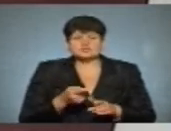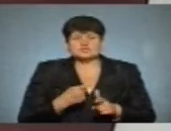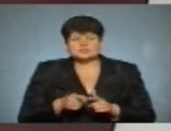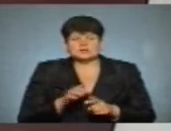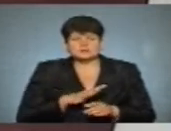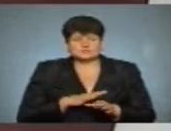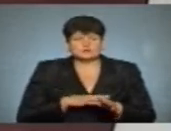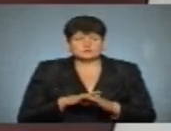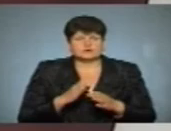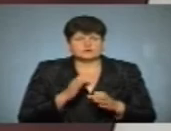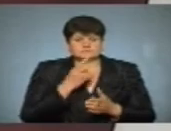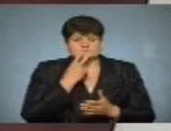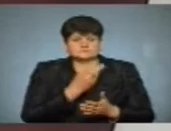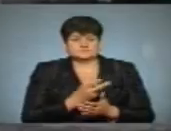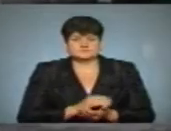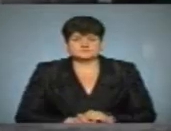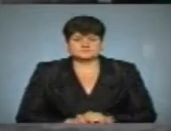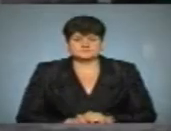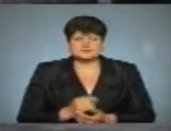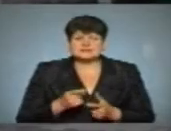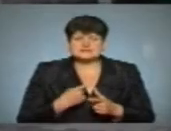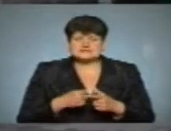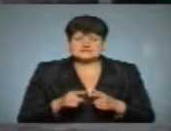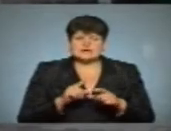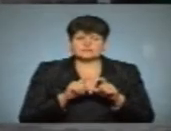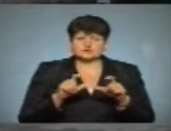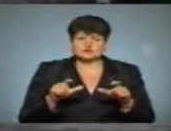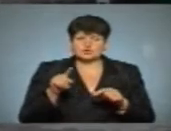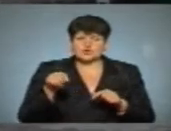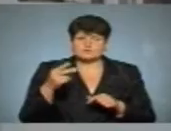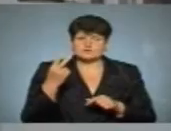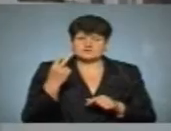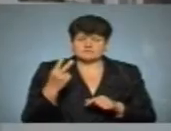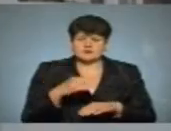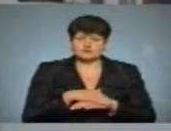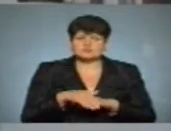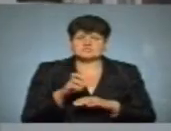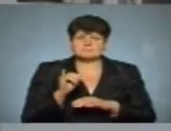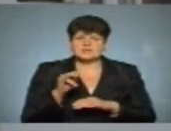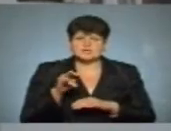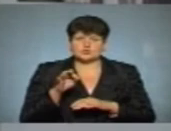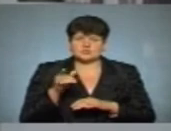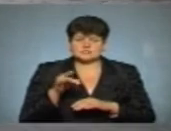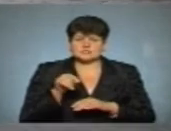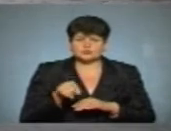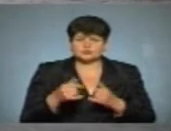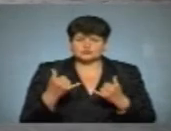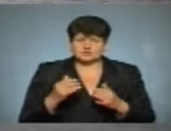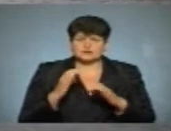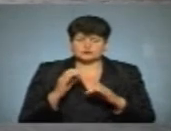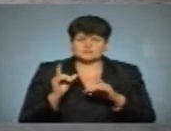номер 2? Дивіться у сюжеті. Це автостанція номер 2, що по вулиці Білогірській. Тут сьогодні автобуси